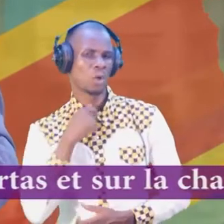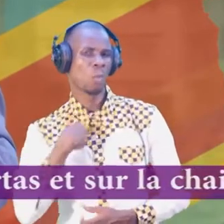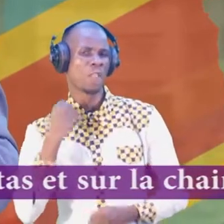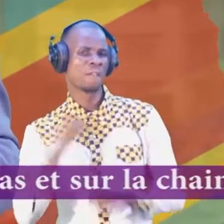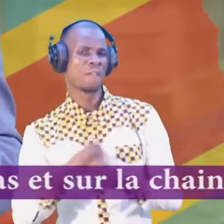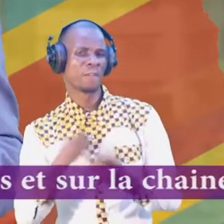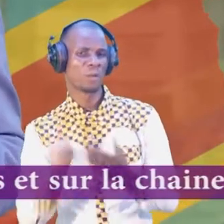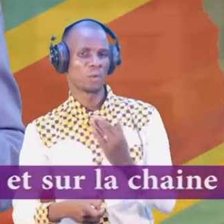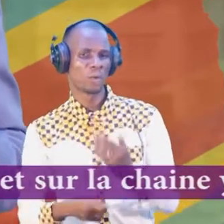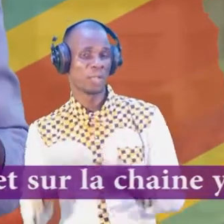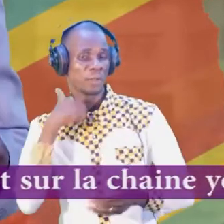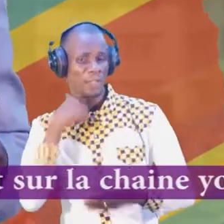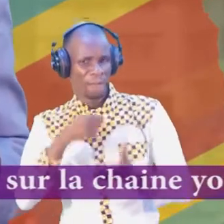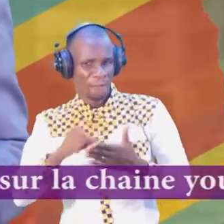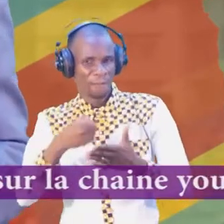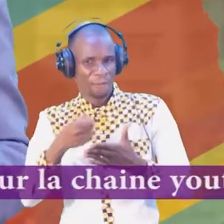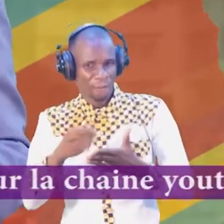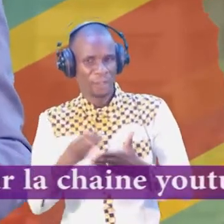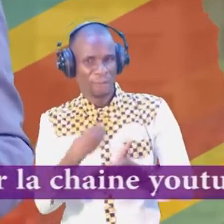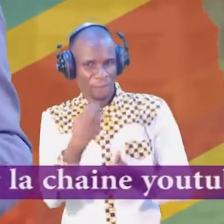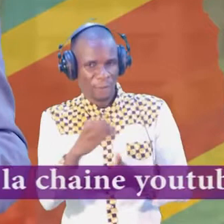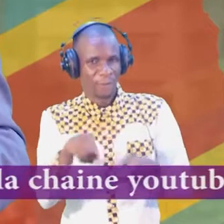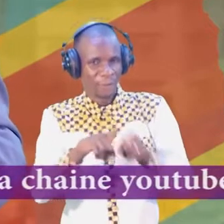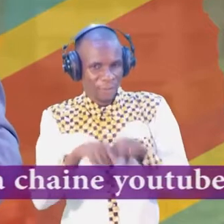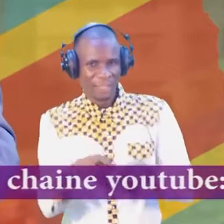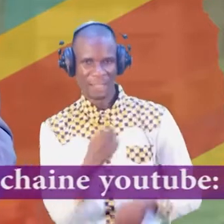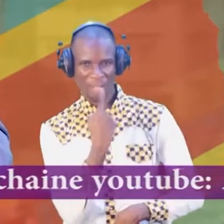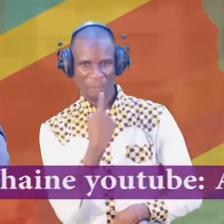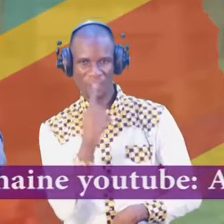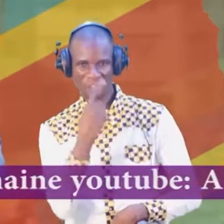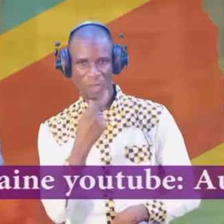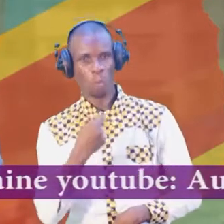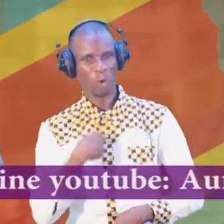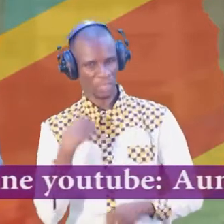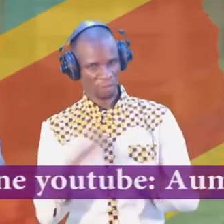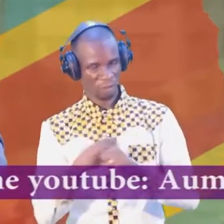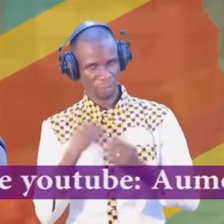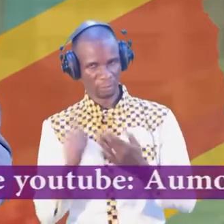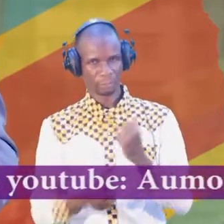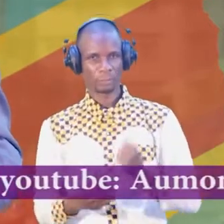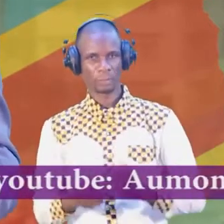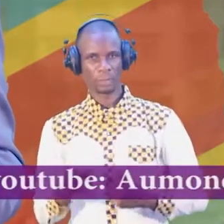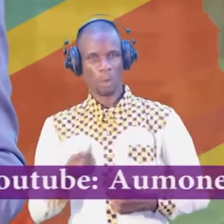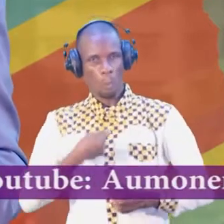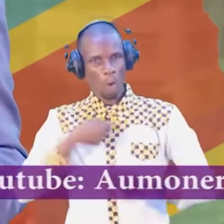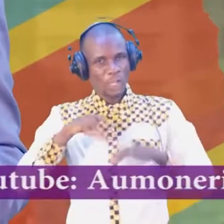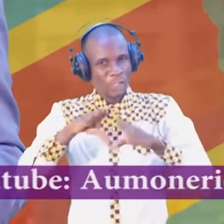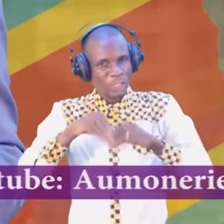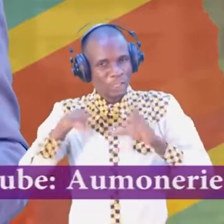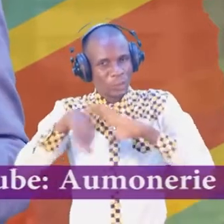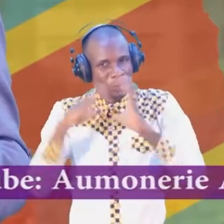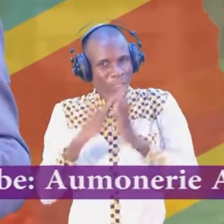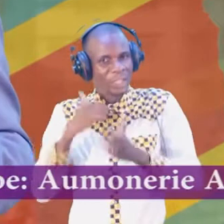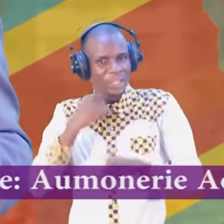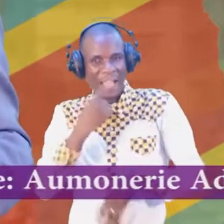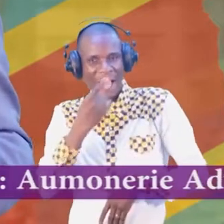na munganga oyo esengeli munganga akomeli ye lokasa ya kisi ya komela mpe alakisi ye ndenge ya komela na